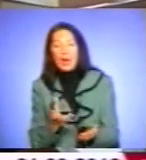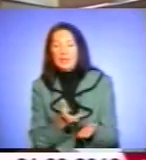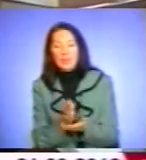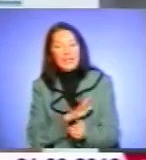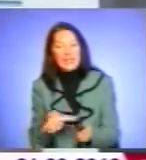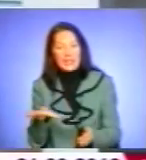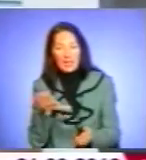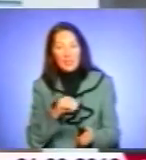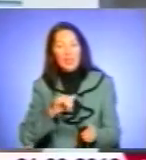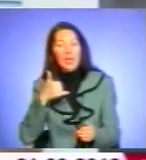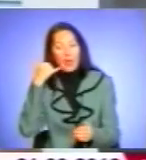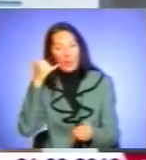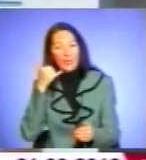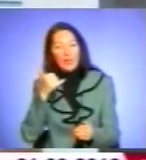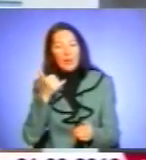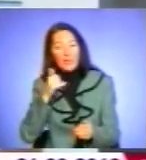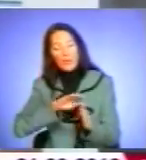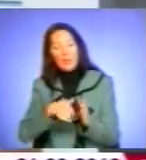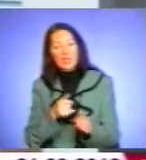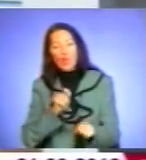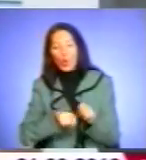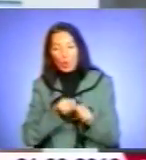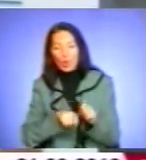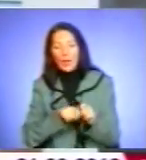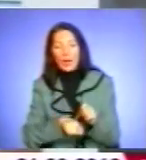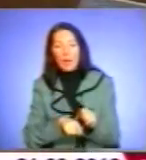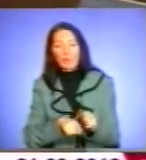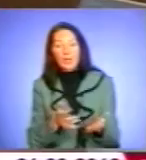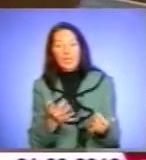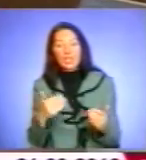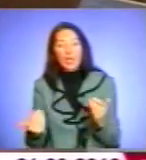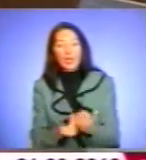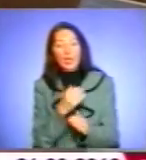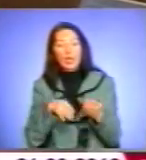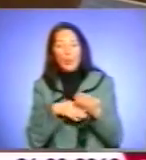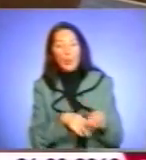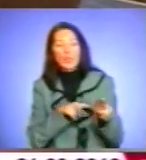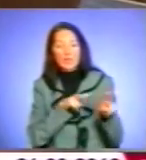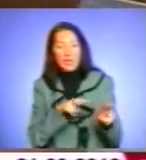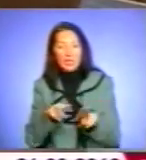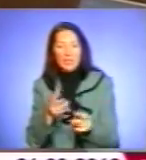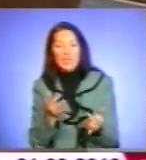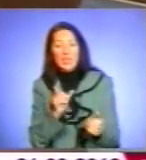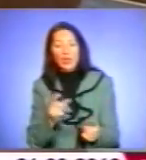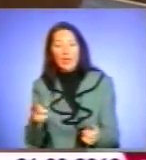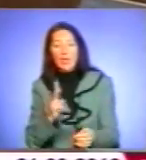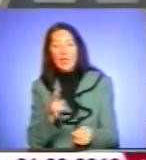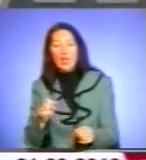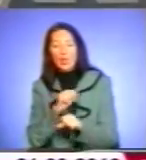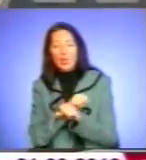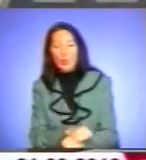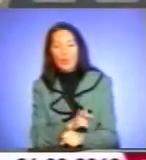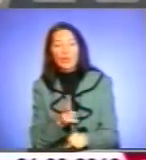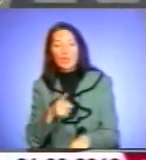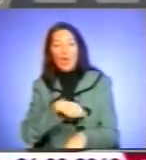пультом, визначить, чи оплачено проїзд. А ще новинка допоможе стежити за тим, скільки людей на яких зупинках і у котрій годині